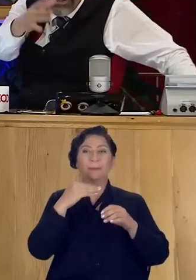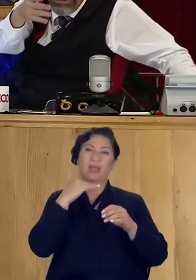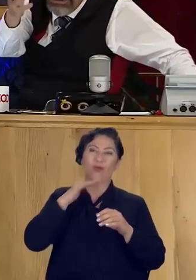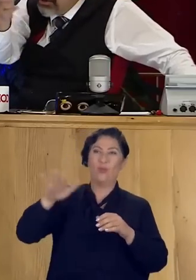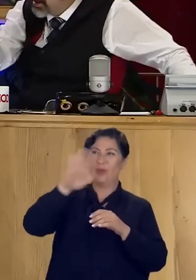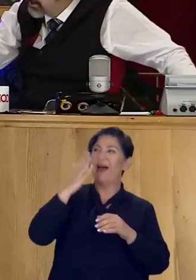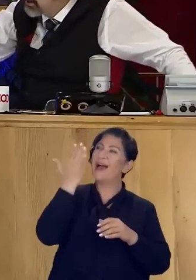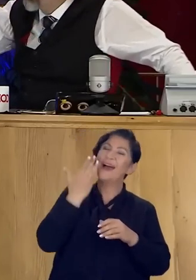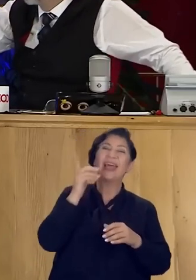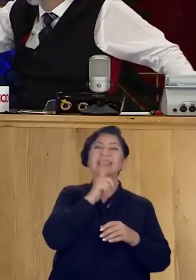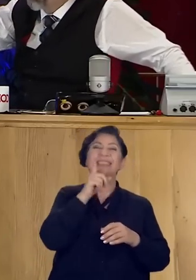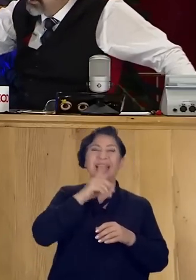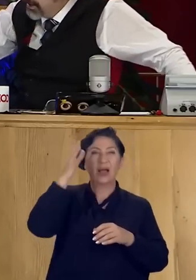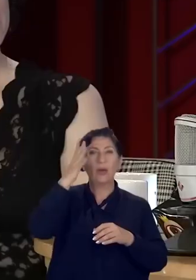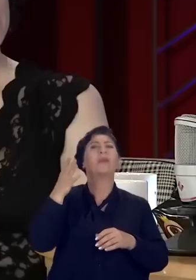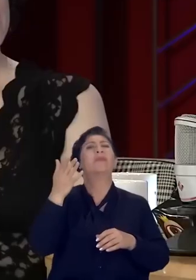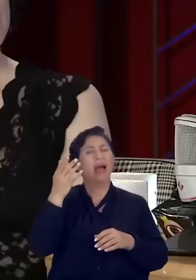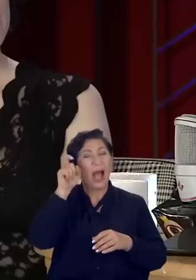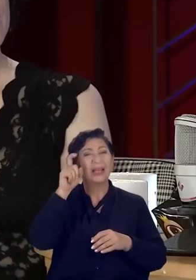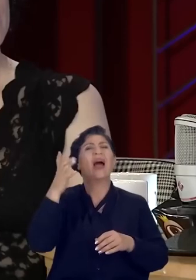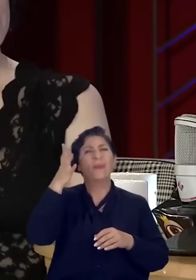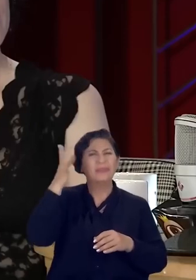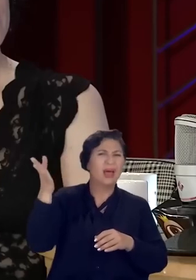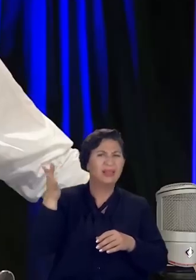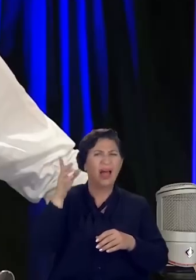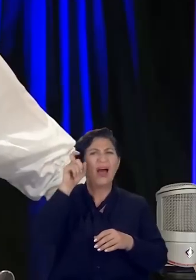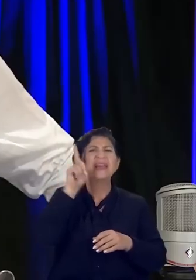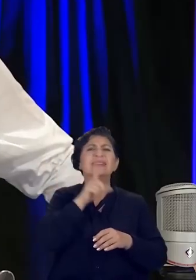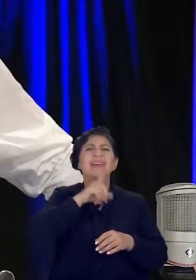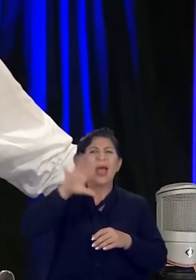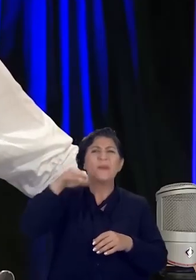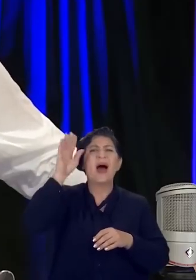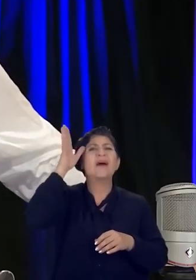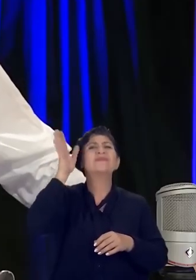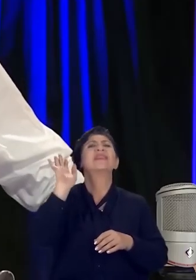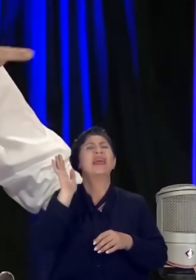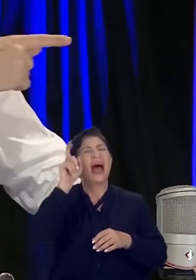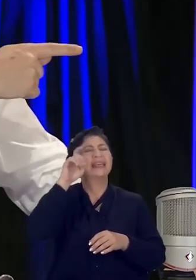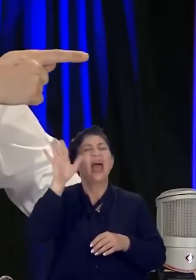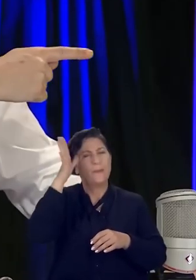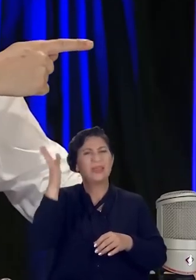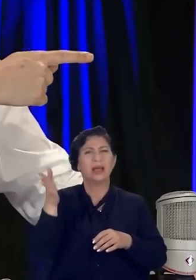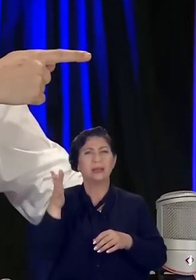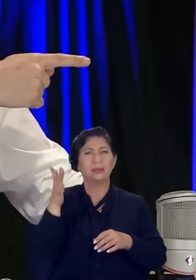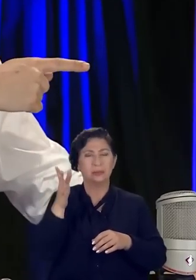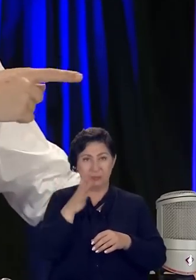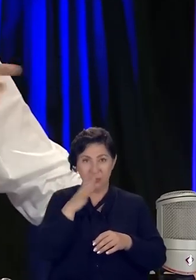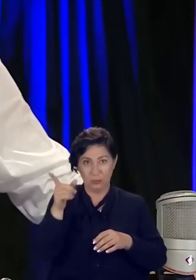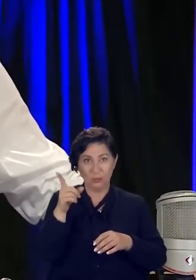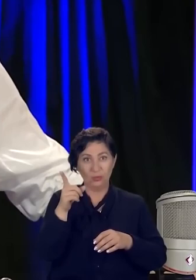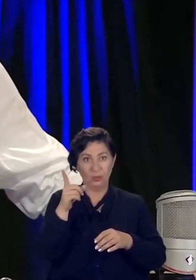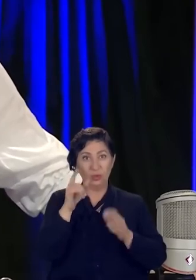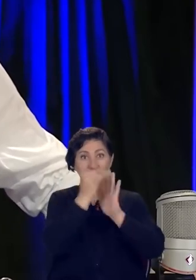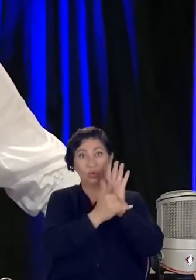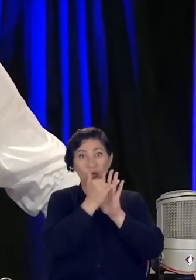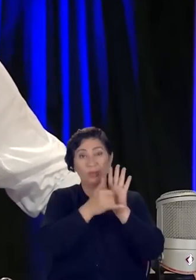ya, işte İngiliz çok akıllıdır falan. Pıf, değil. Geri zekalı. Yani bunu taciz ediyorlar. Soyuyorlar biliyorsun.